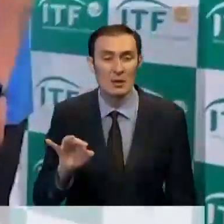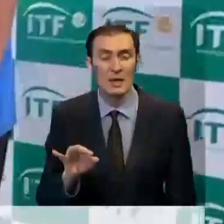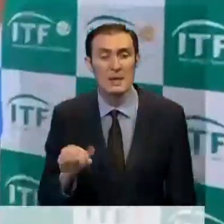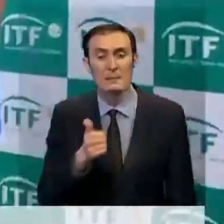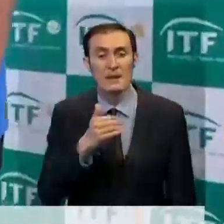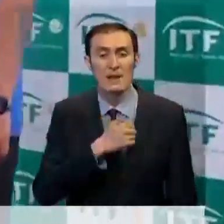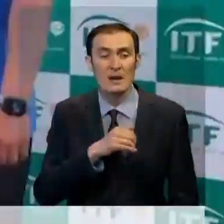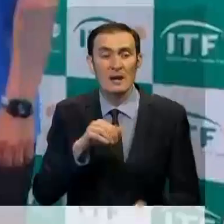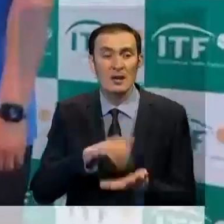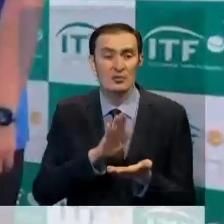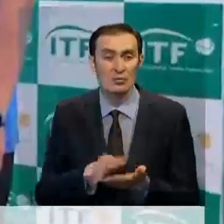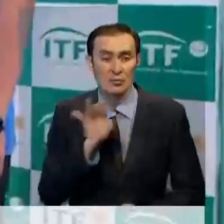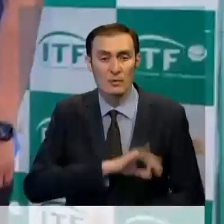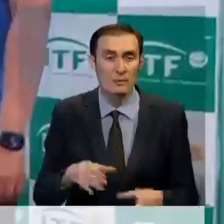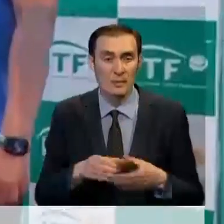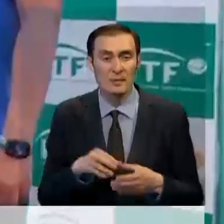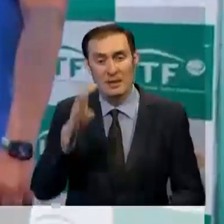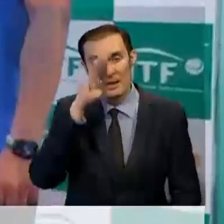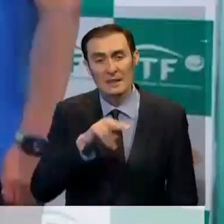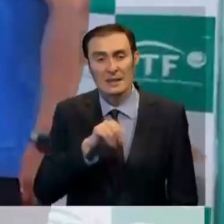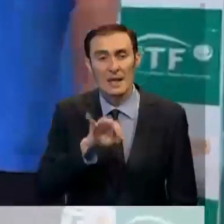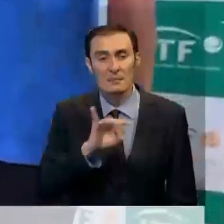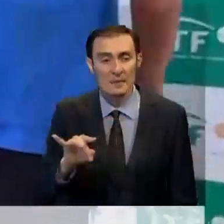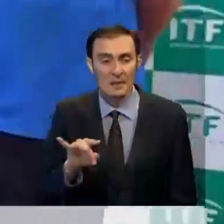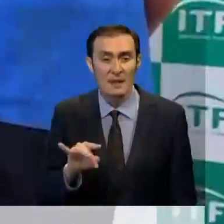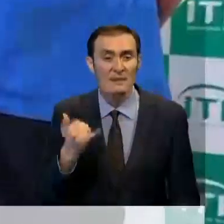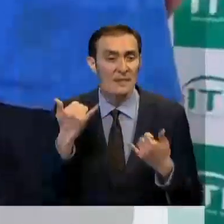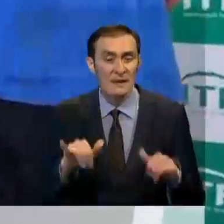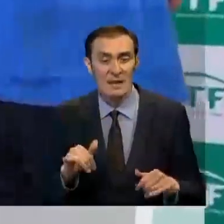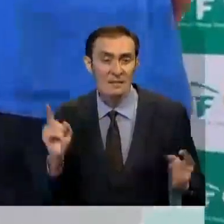Первое очко в копилку нашей команды принес Дамир Жалгазбай.